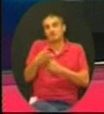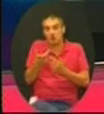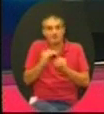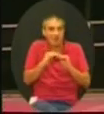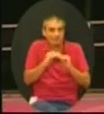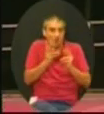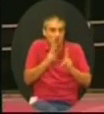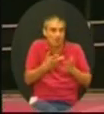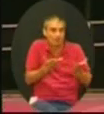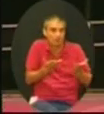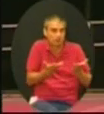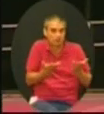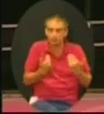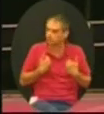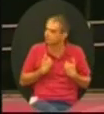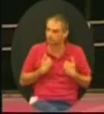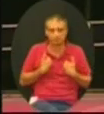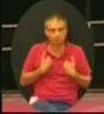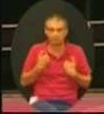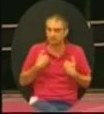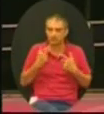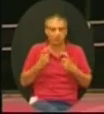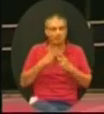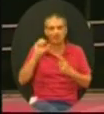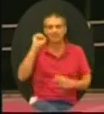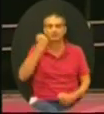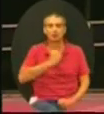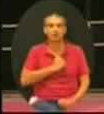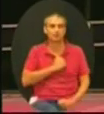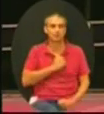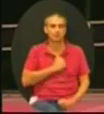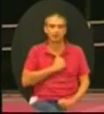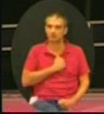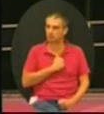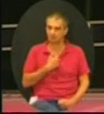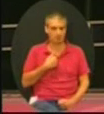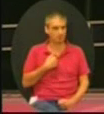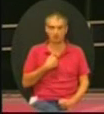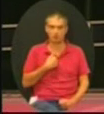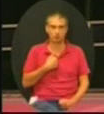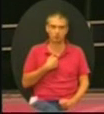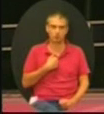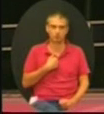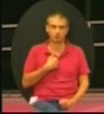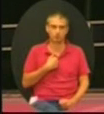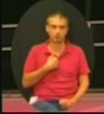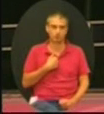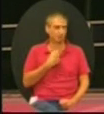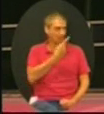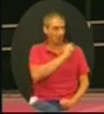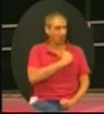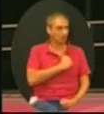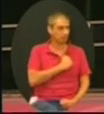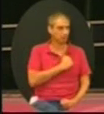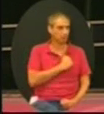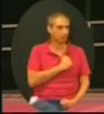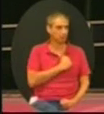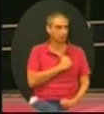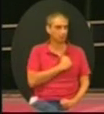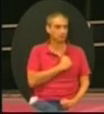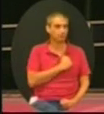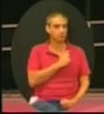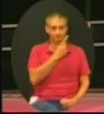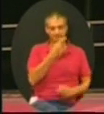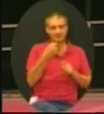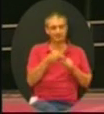לפחות... תראי, אנחנו מפלגה ציונית דתית. אנחנו לא... והם לא דתיים?